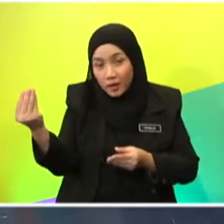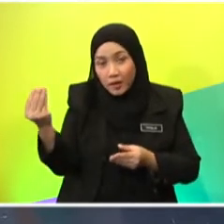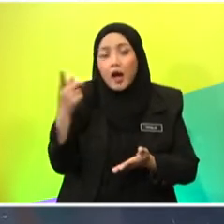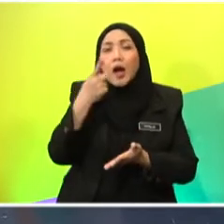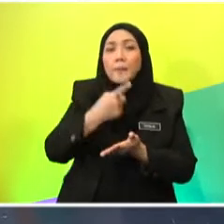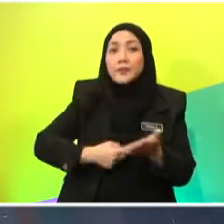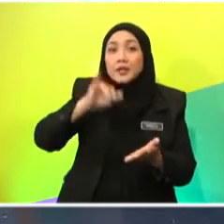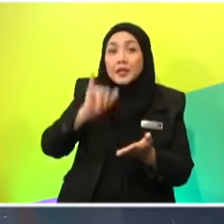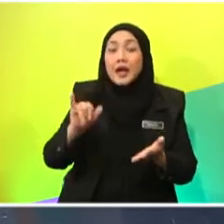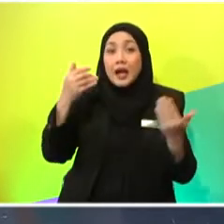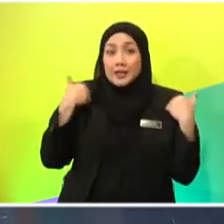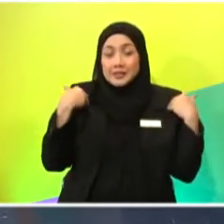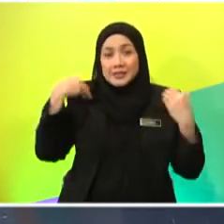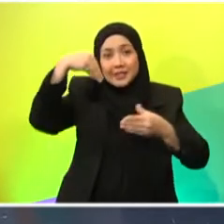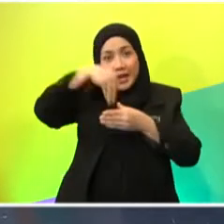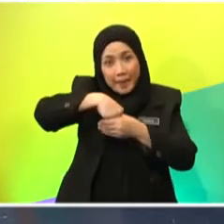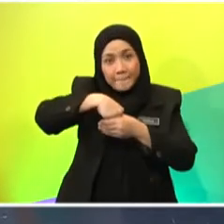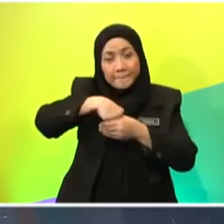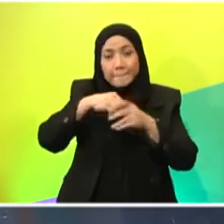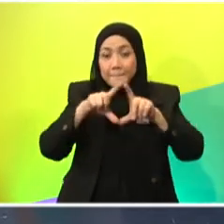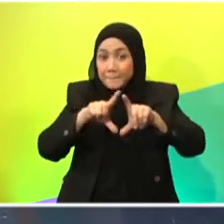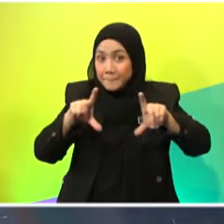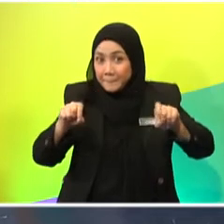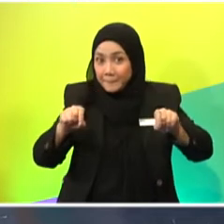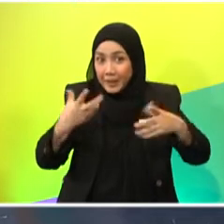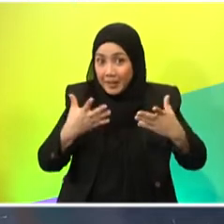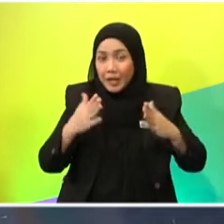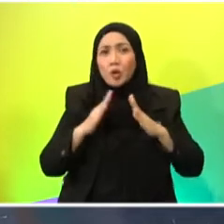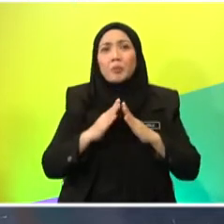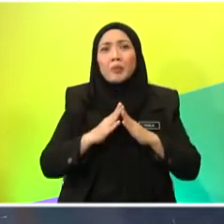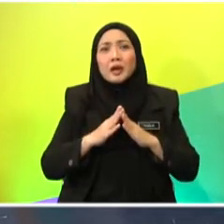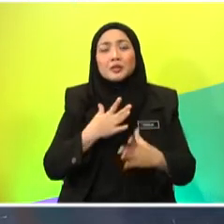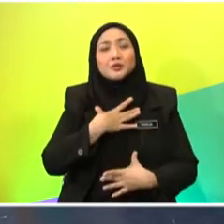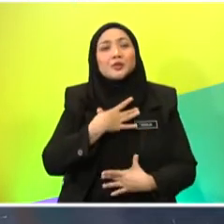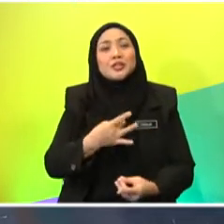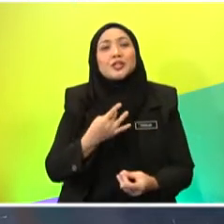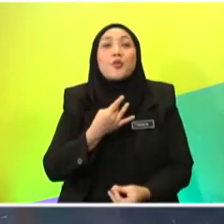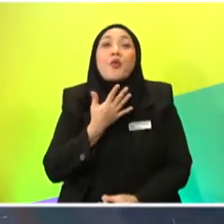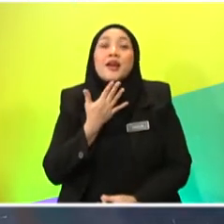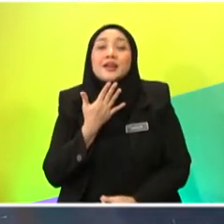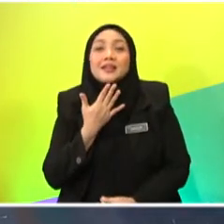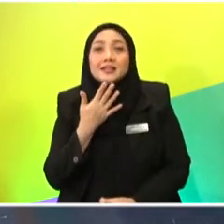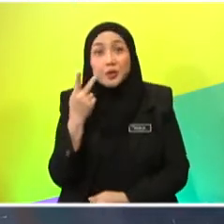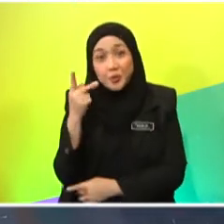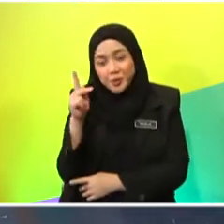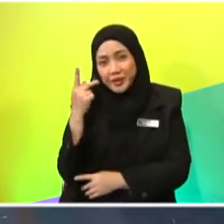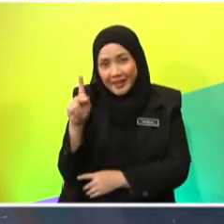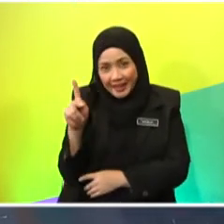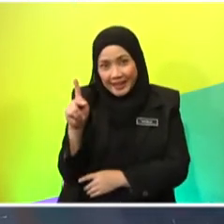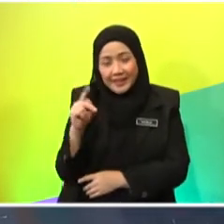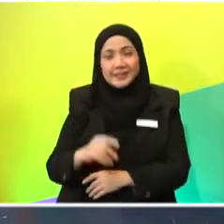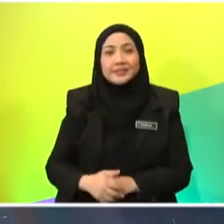ataupun mulai mengecek Gue di rumah baik mulai masuk ke warna Oke boleh gitu karena warna kuning